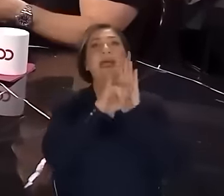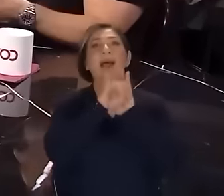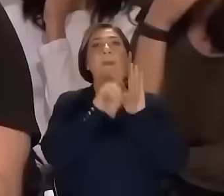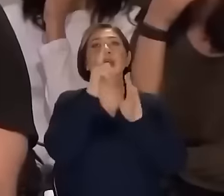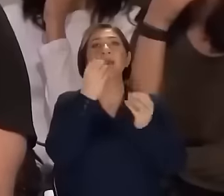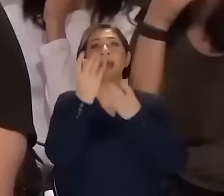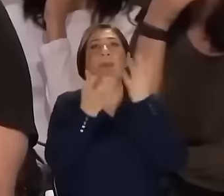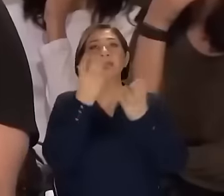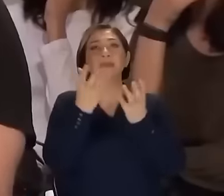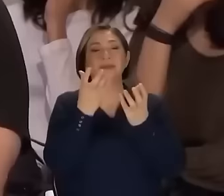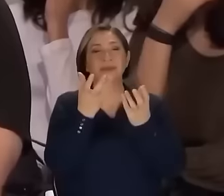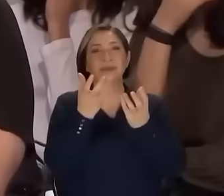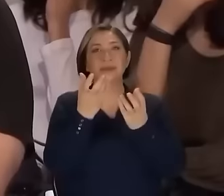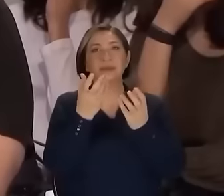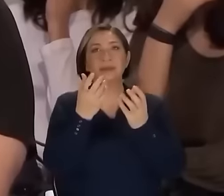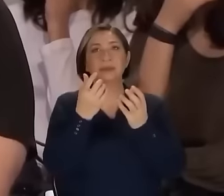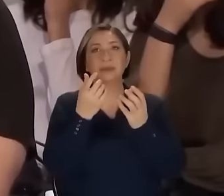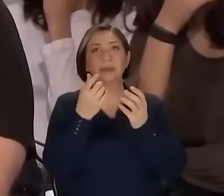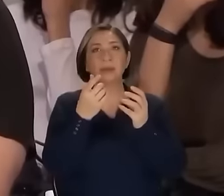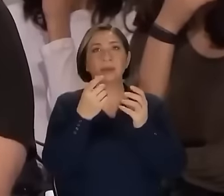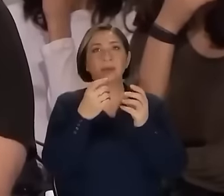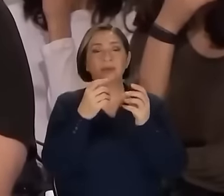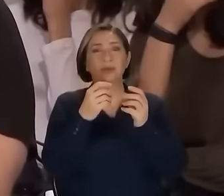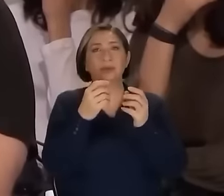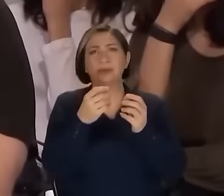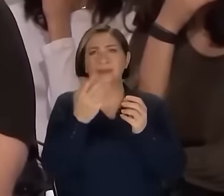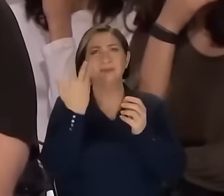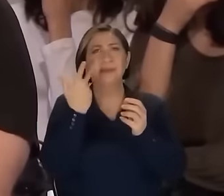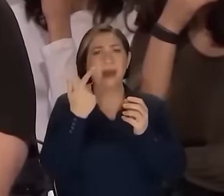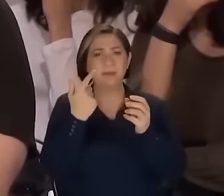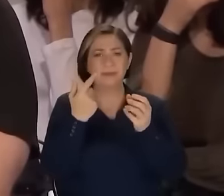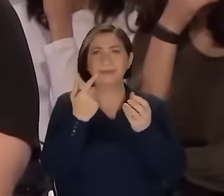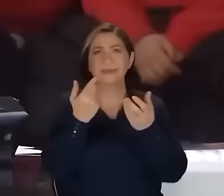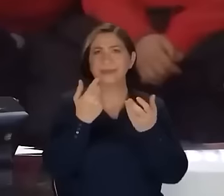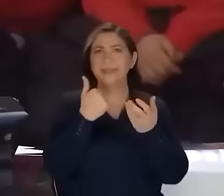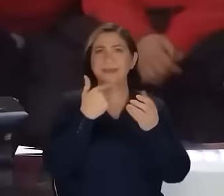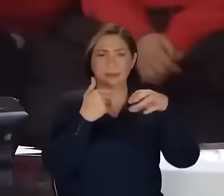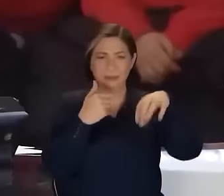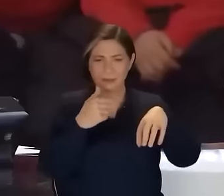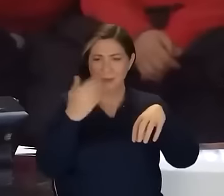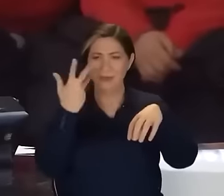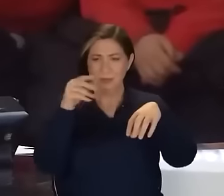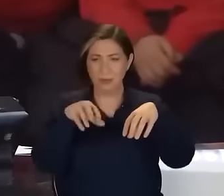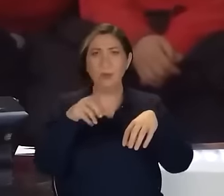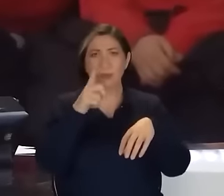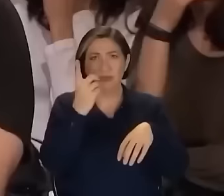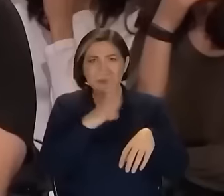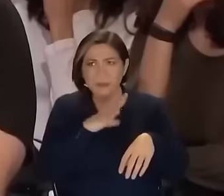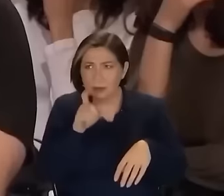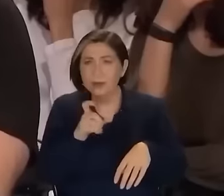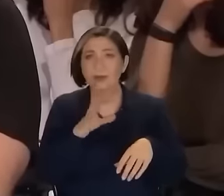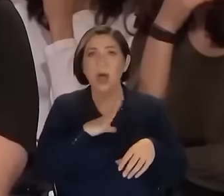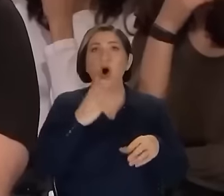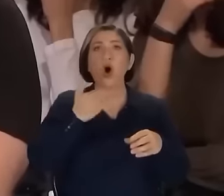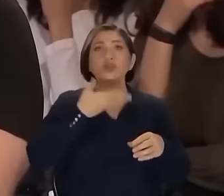tane yemekçi izliyorum. Spangele'nin yanına pilav koyan çocuk. Hani var ya böyle. Var böyle işte